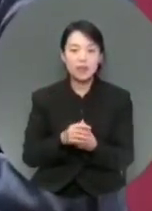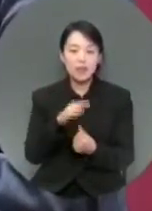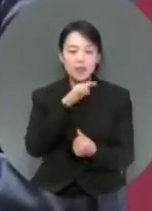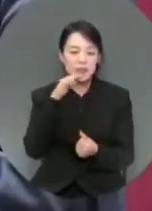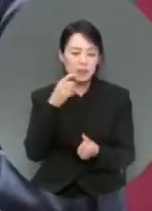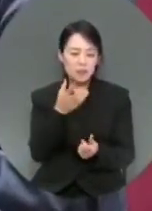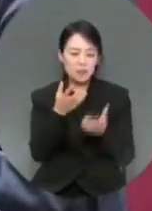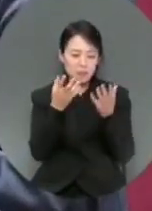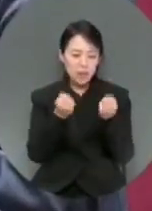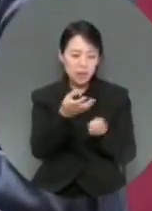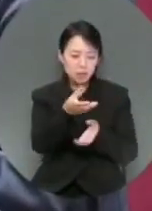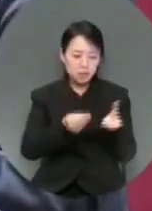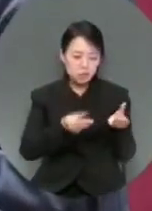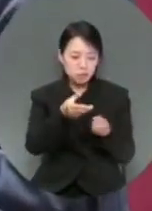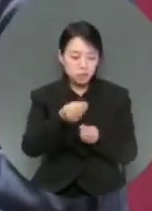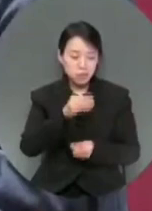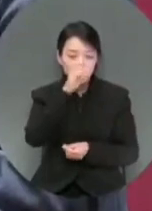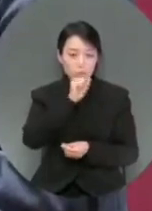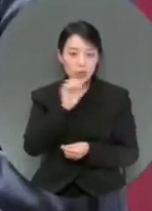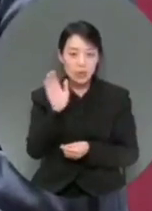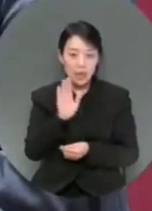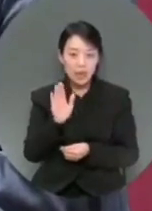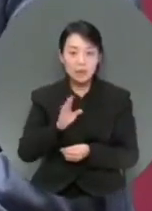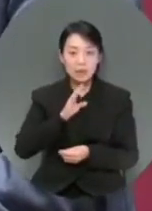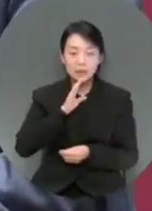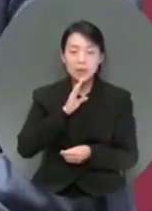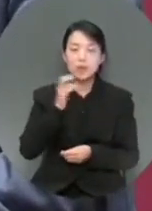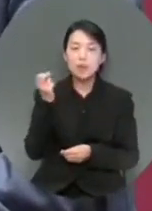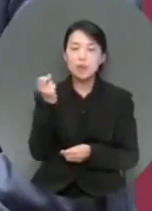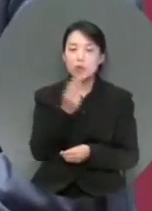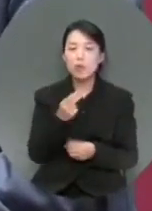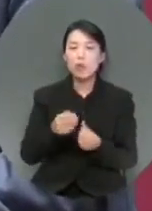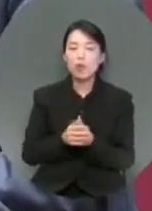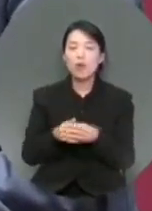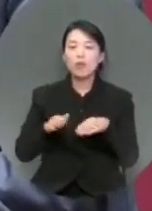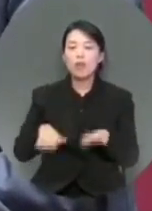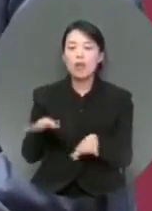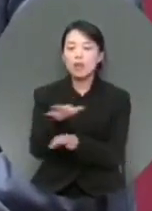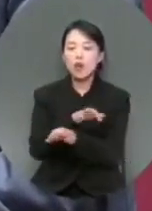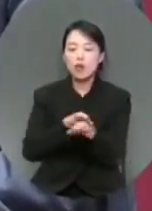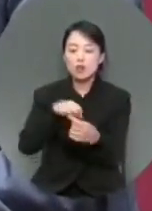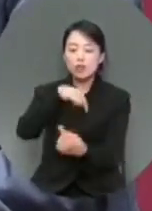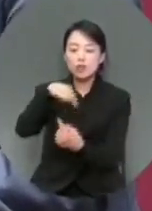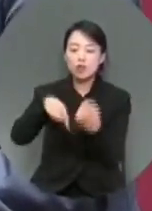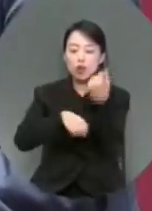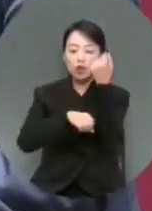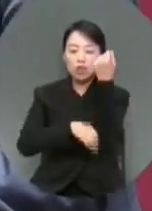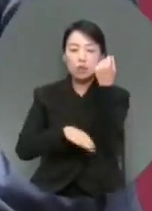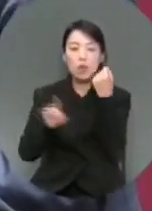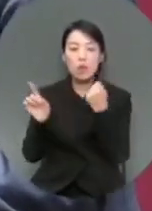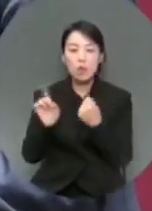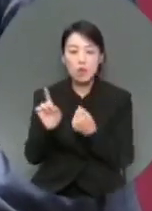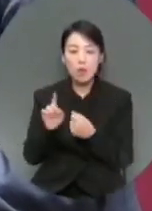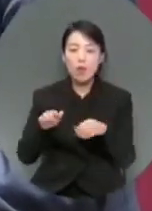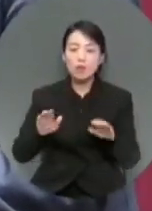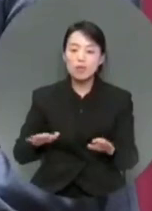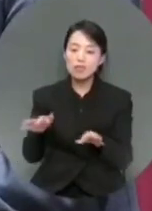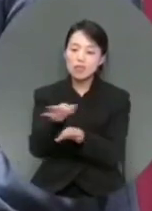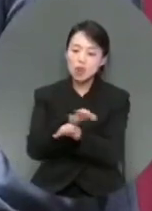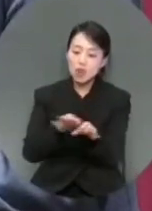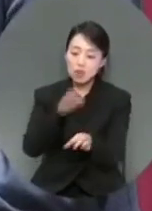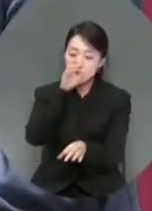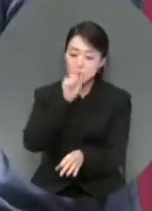않을지. 지켜야 된다고 생각합니다. 그렇게는 합니다만 또 하나는 뭐냐면 적어도 경제 운영의 기본은 예를 들어서 경기가 굉장히 안